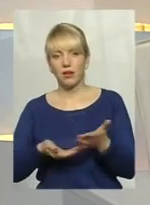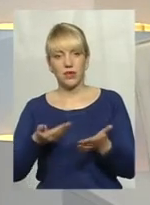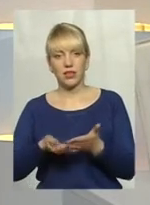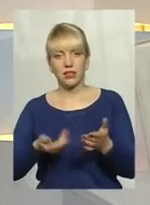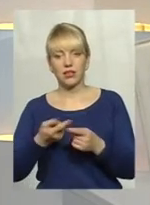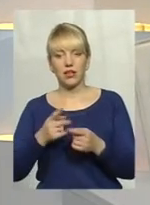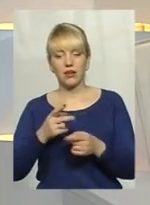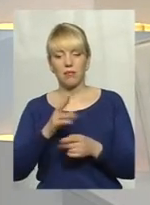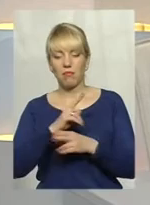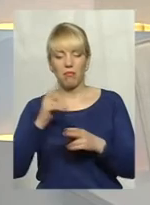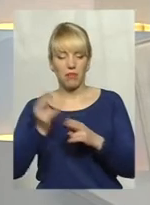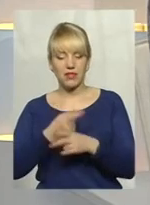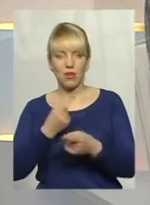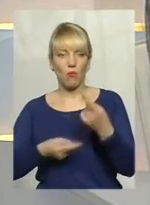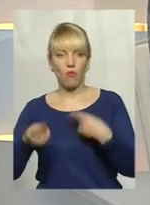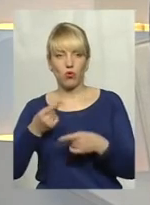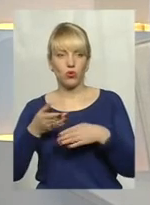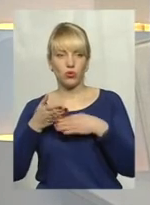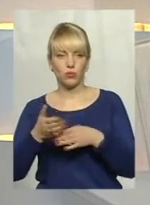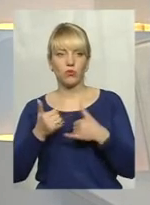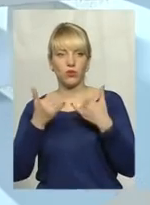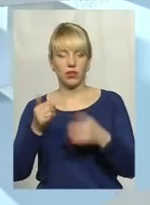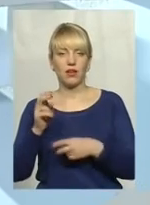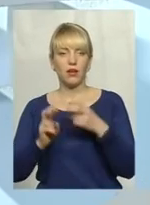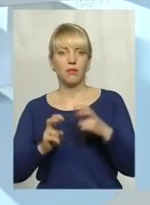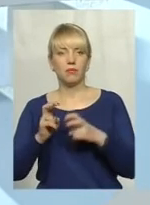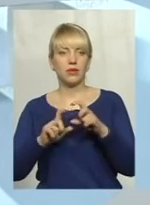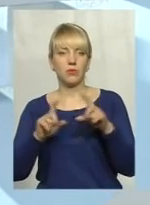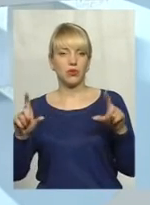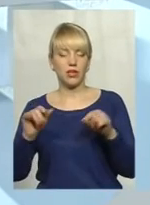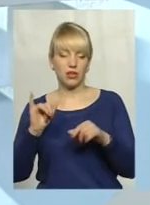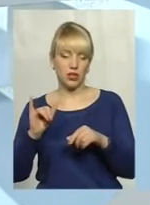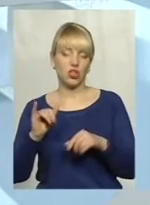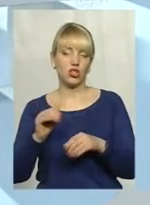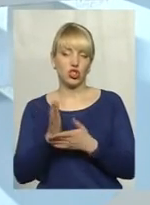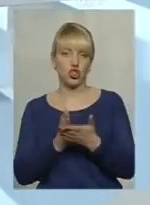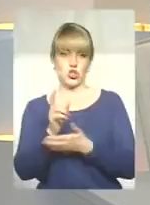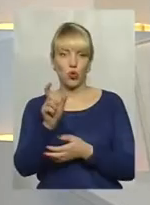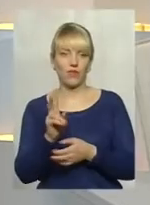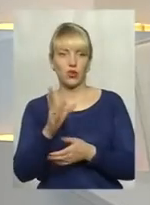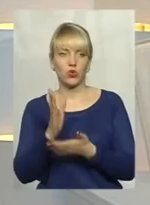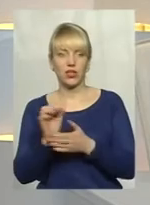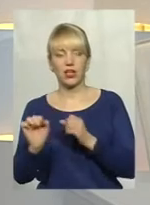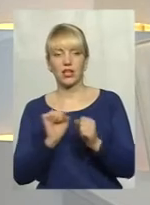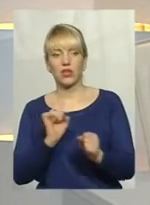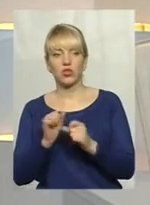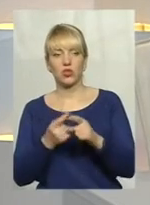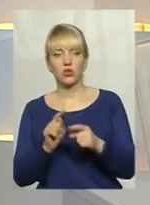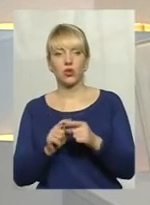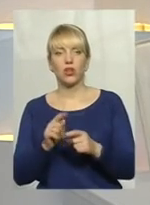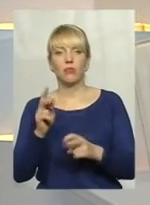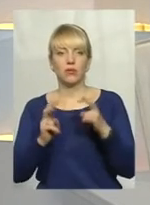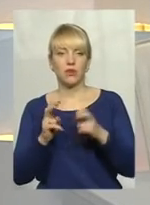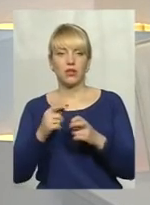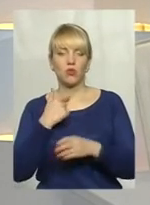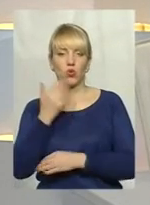безповоротної допомоги для комунального підприємства. І чиновник, який є керівником цього підприємства, голосує за